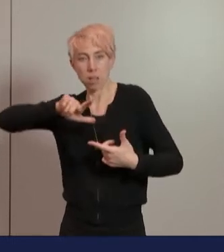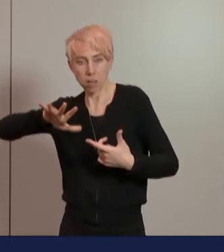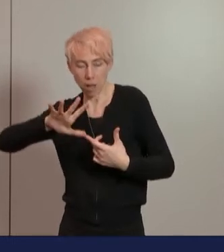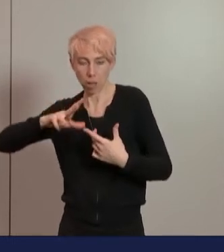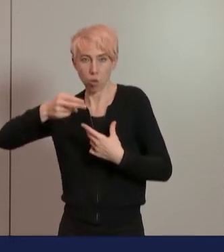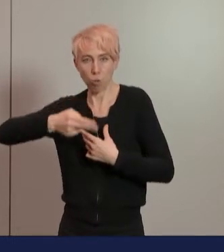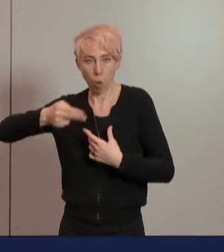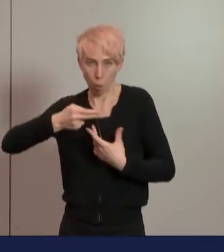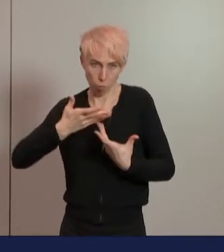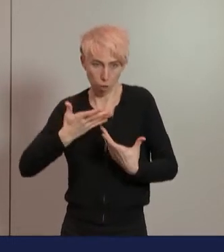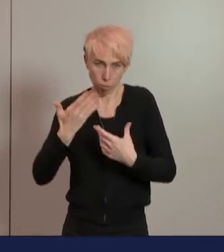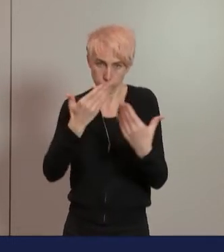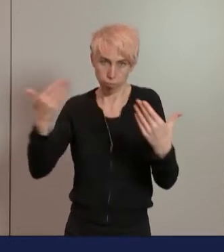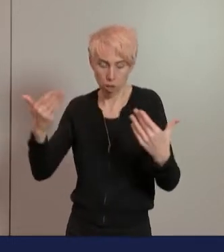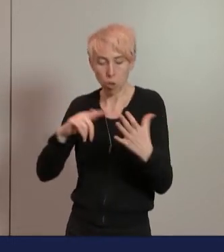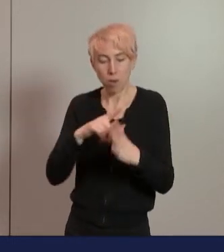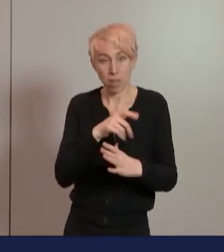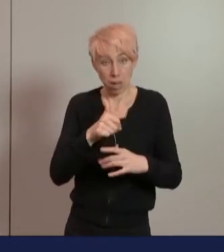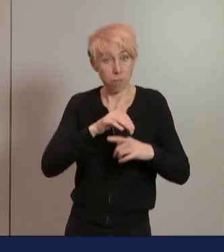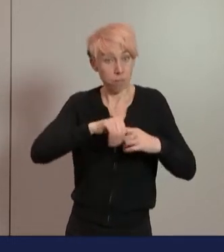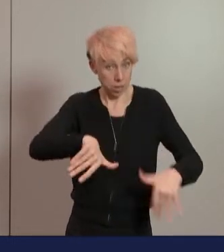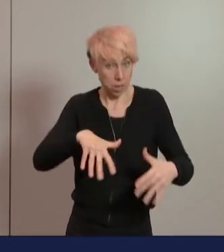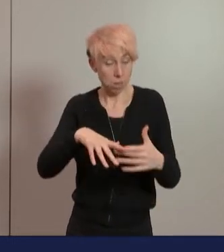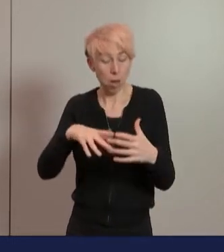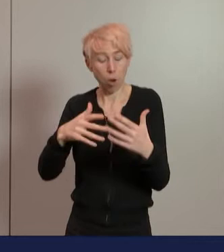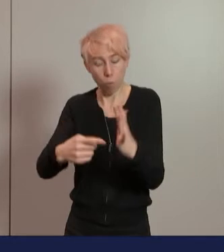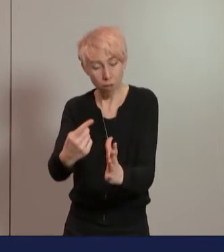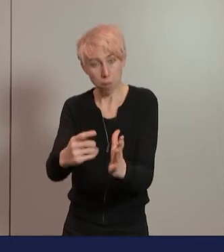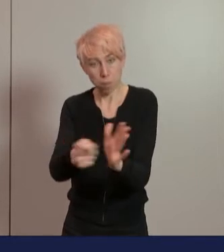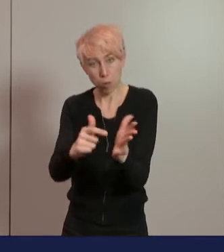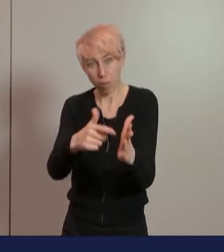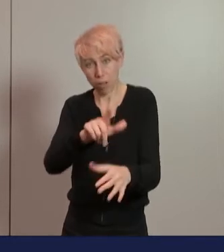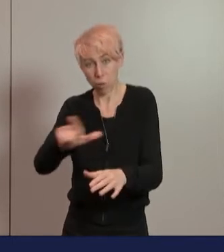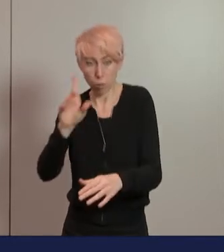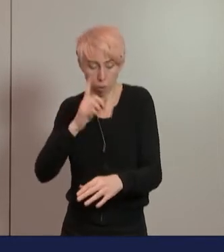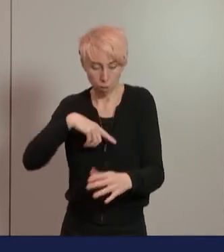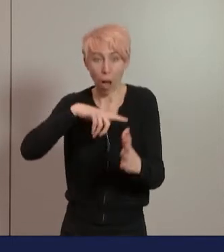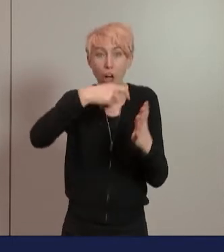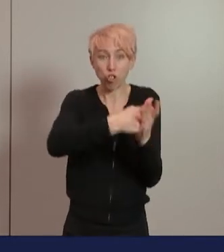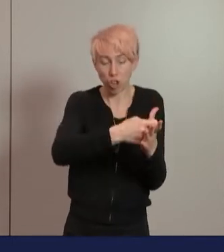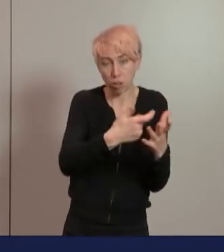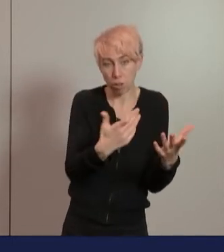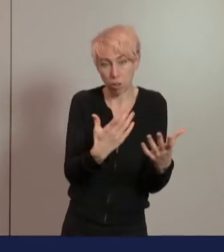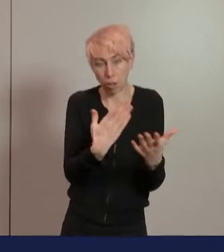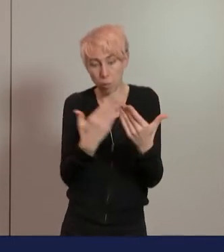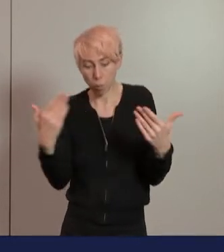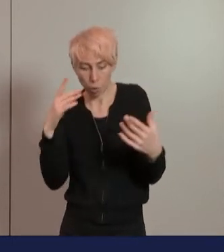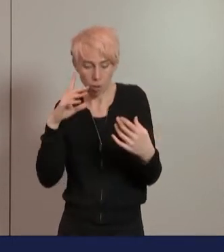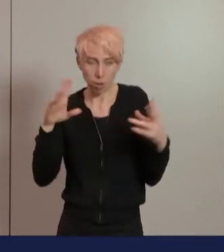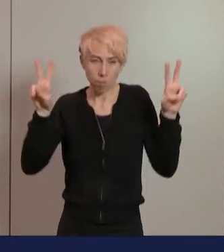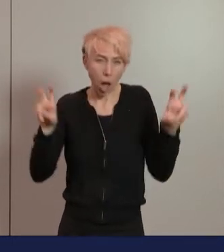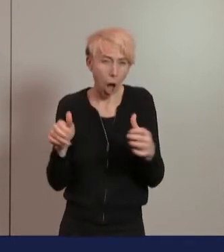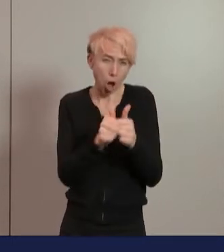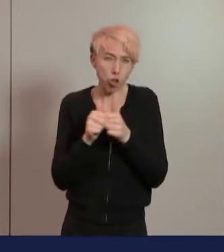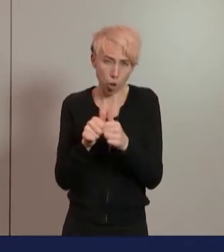en 2021 et ça se poursuivra sur 2022 puisque la ville a acquis une exposition « Ensemble contre les violences faites aux femmes » que je vous